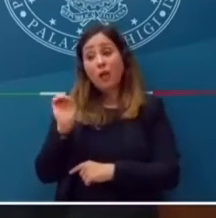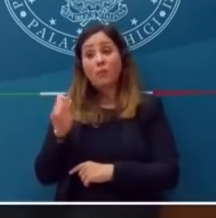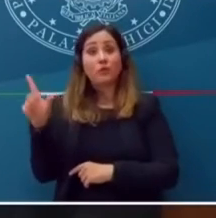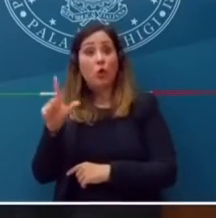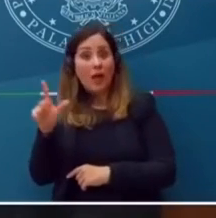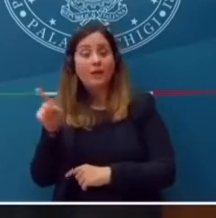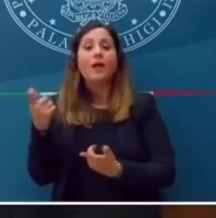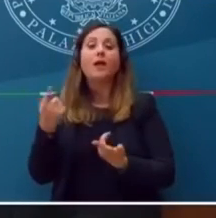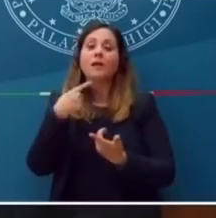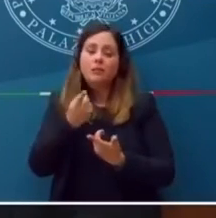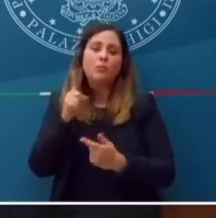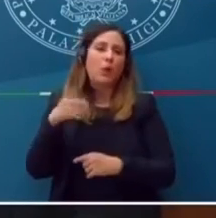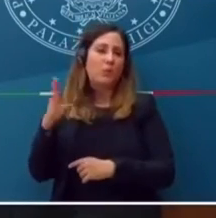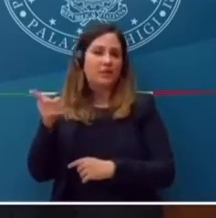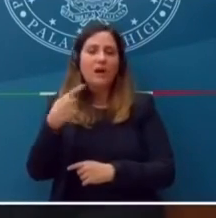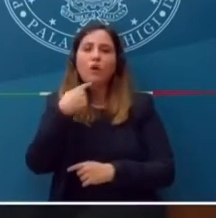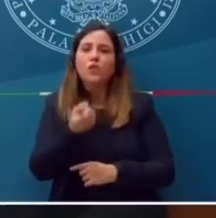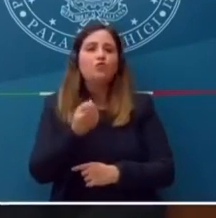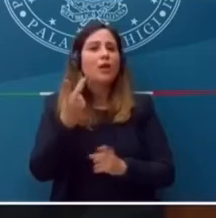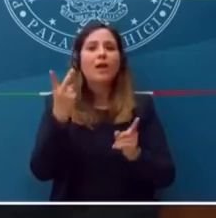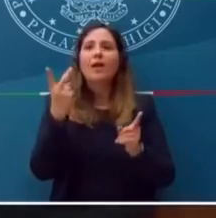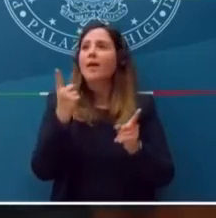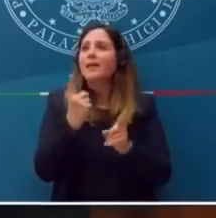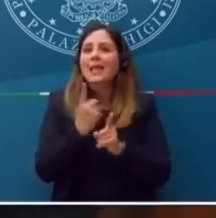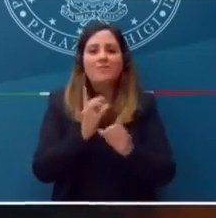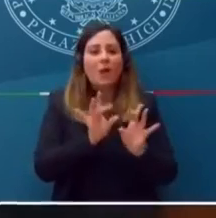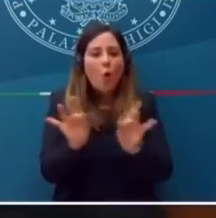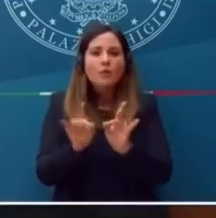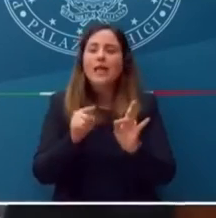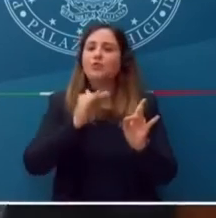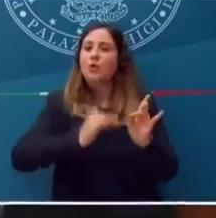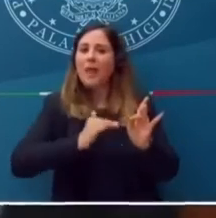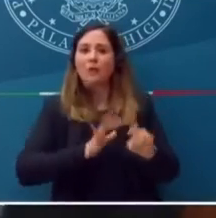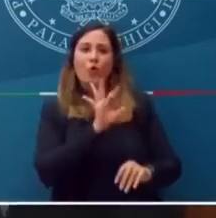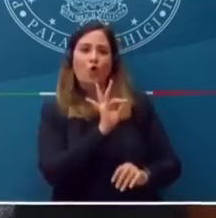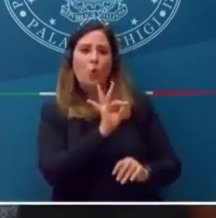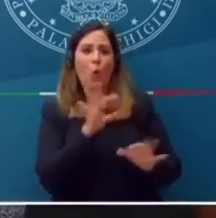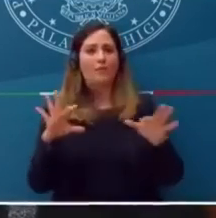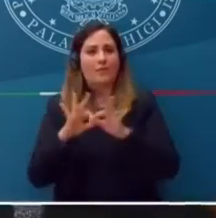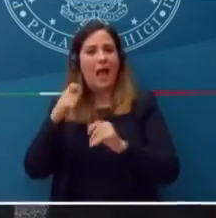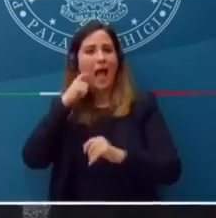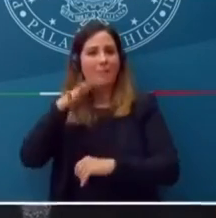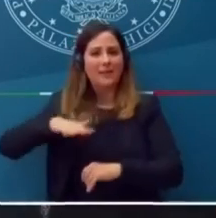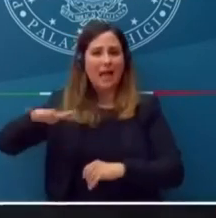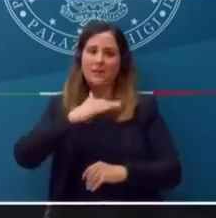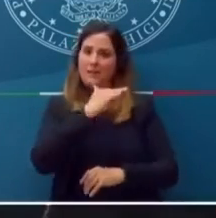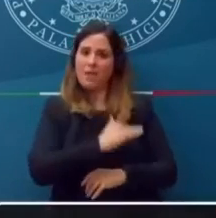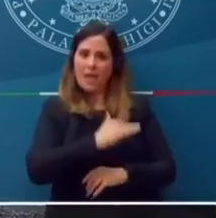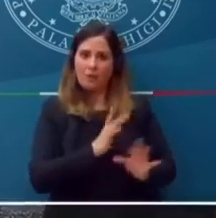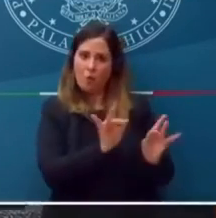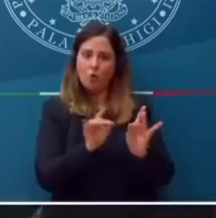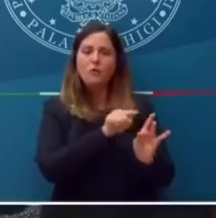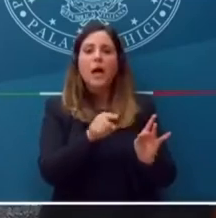riportare la soglia dei contagi a 50 sotto i 100.000 abitanti. Allora vorrei sapere a quali dati bisogna guardare e